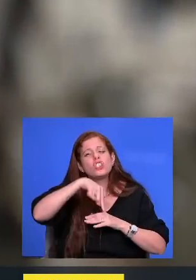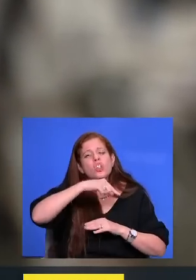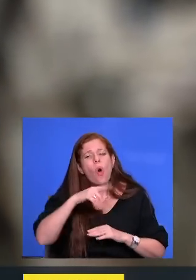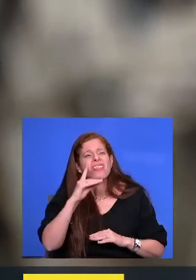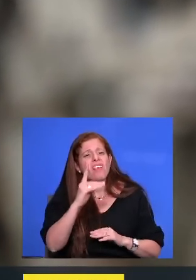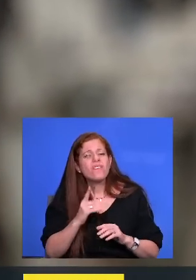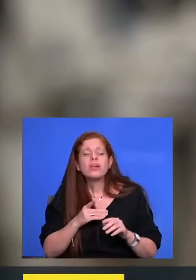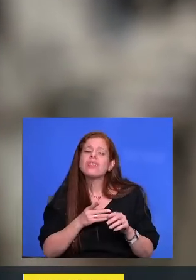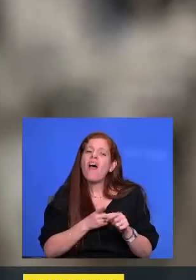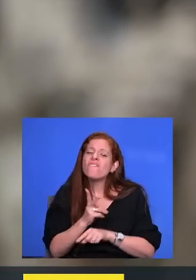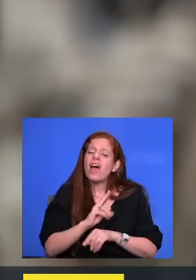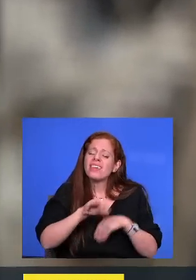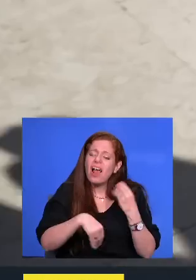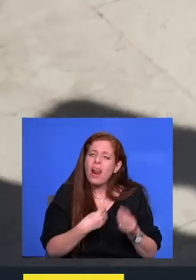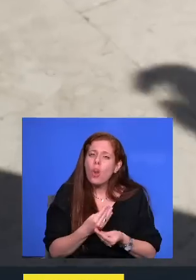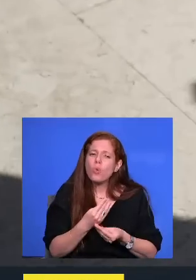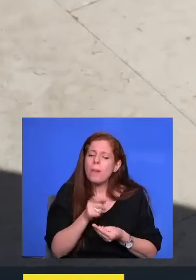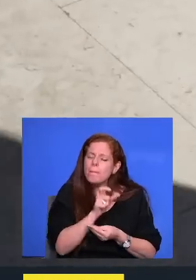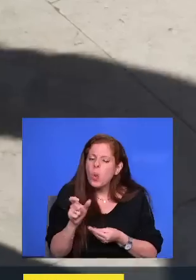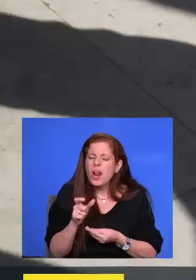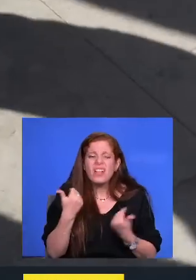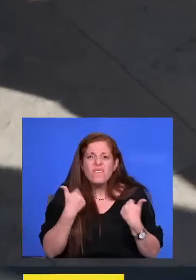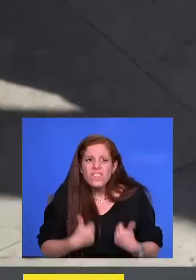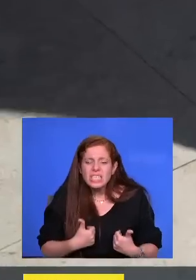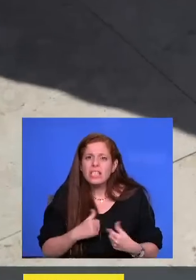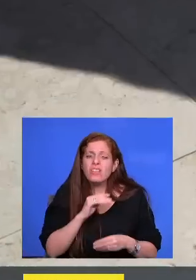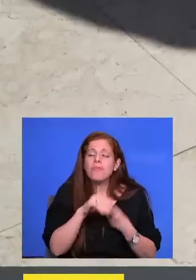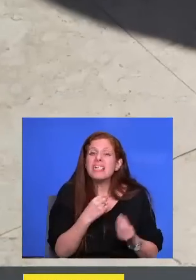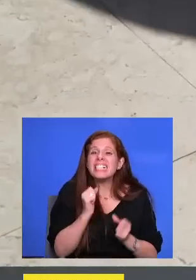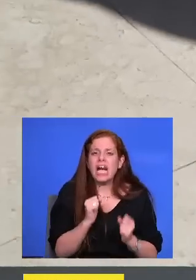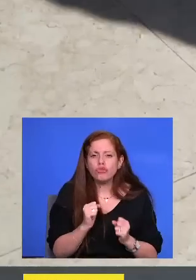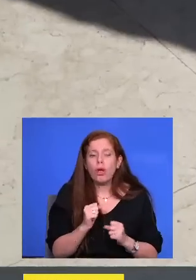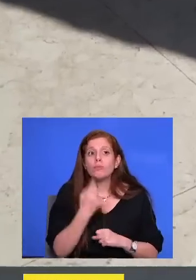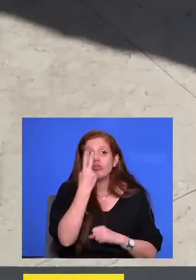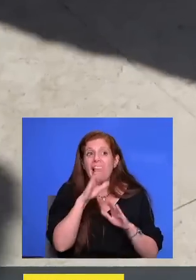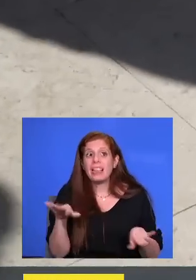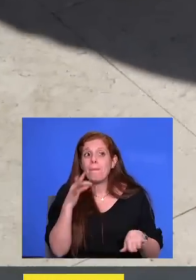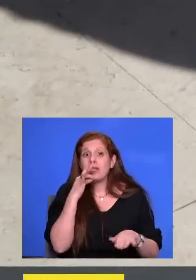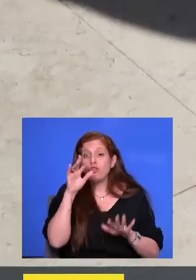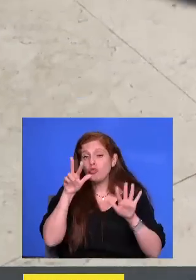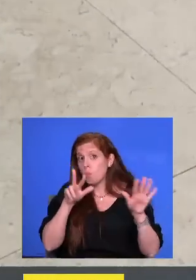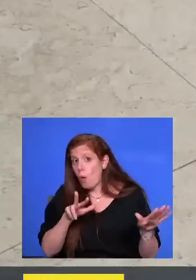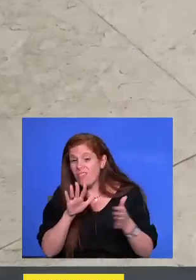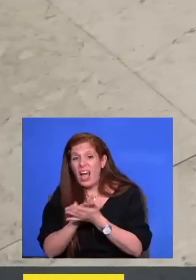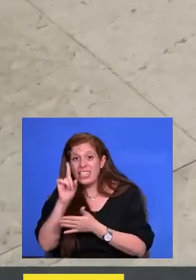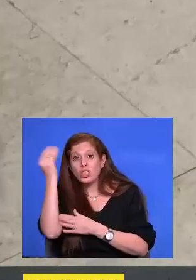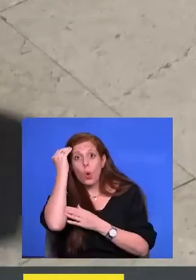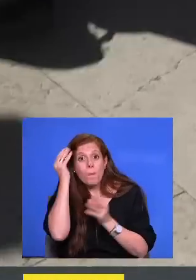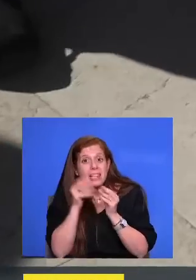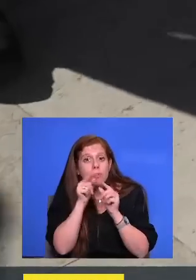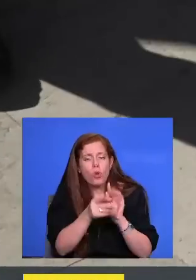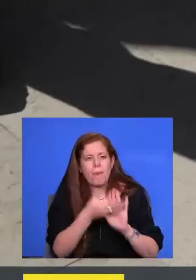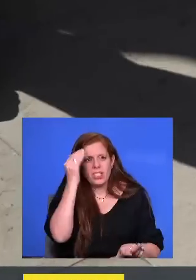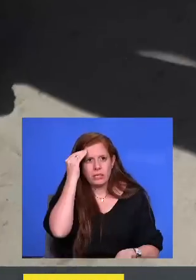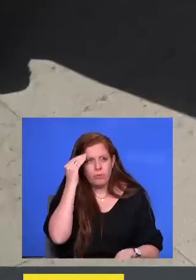התעללות מינית, פיזית ומילולית קשה בידי שני ילדים בני 8 ו-11 שלומדים איתו בבית הספר. הם הכריחו